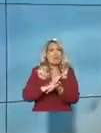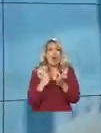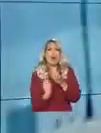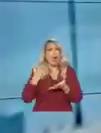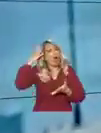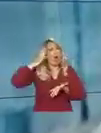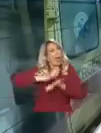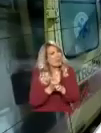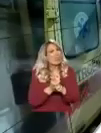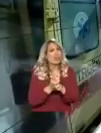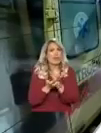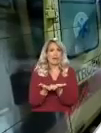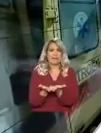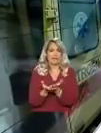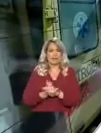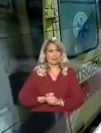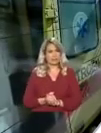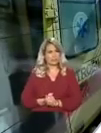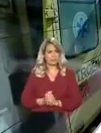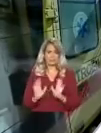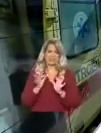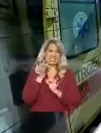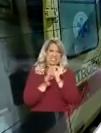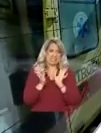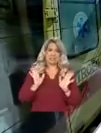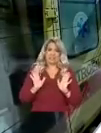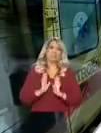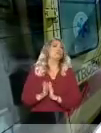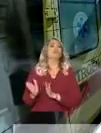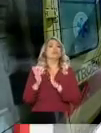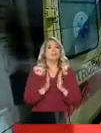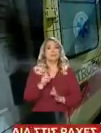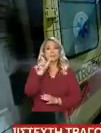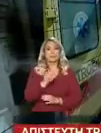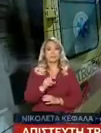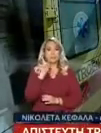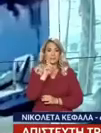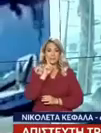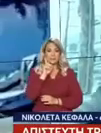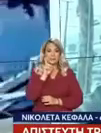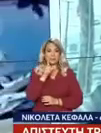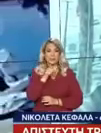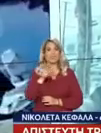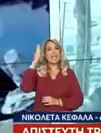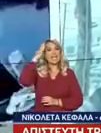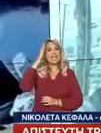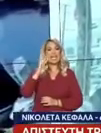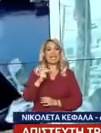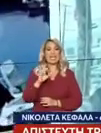Πάμε τώρα στην κυρία Κεφαλά. Η κυρία Νικολέτα Κεφαλά, που θα τη δούμε, είναι μια νέα κοπέλα και την ευχαριστούμε πολύ